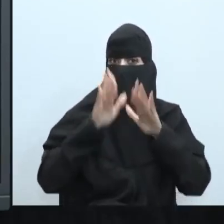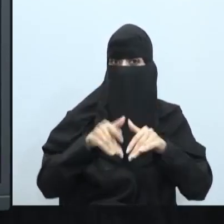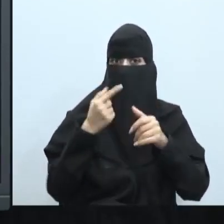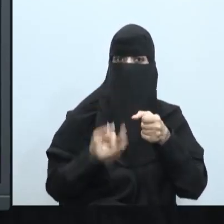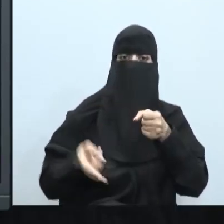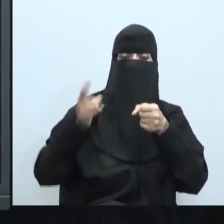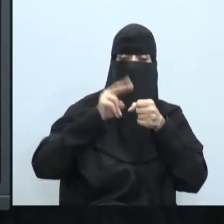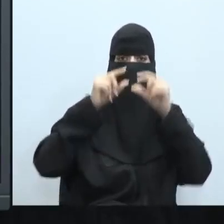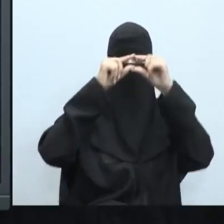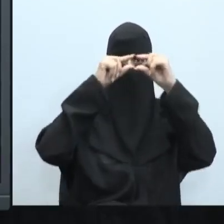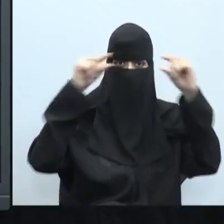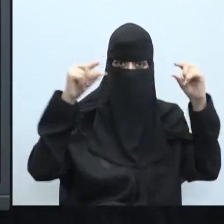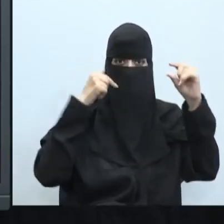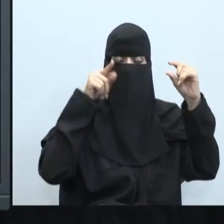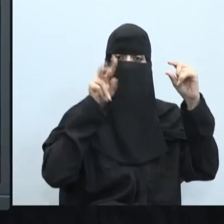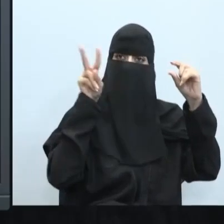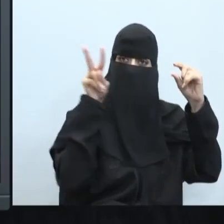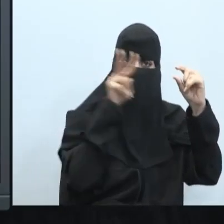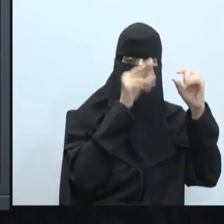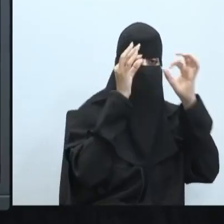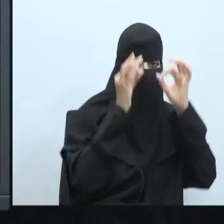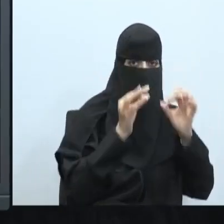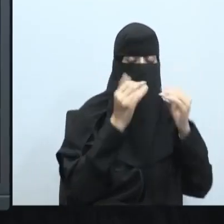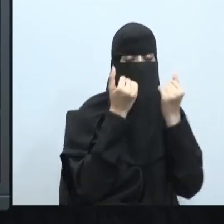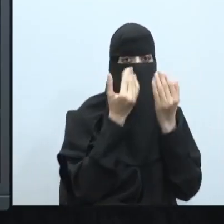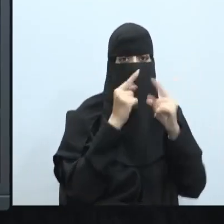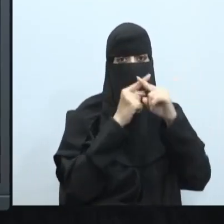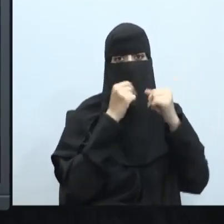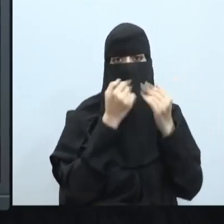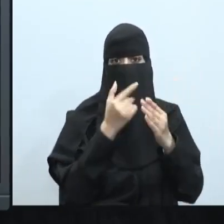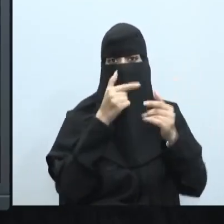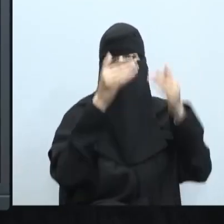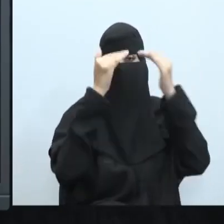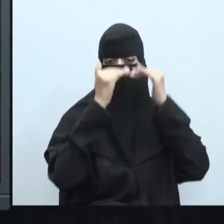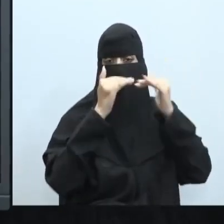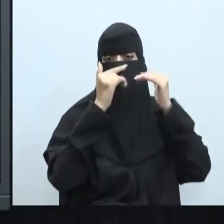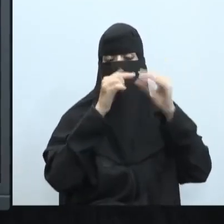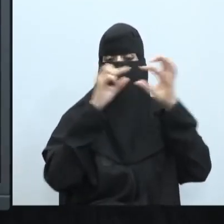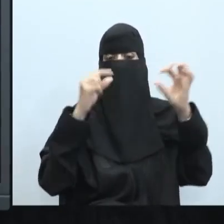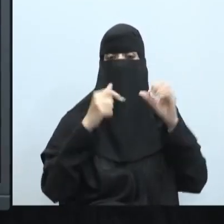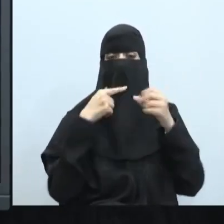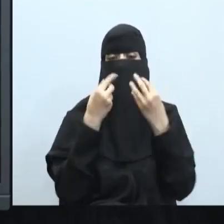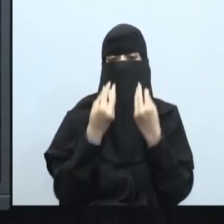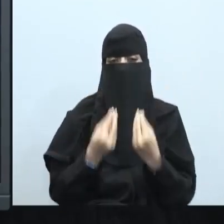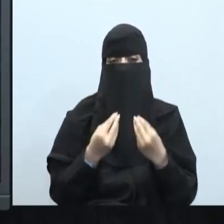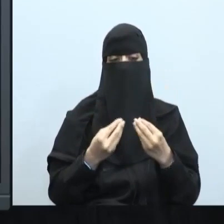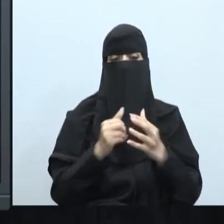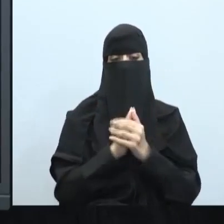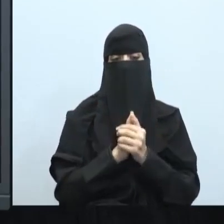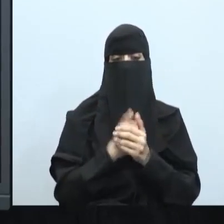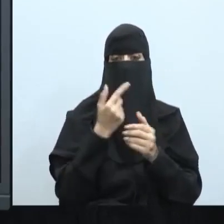تقوم بتنفيذ هذا البرنامج لا يوجد له مع المفسر برنامج تنفيذي لذلك في كل مره